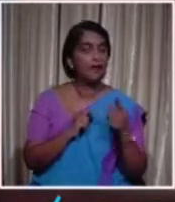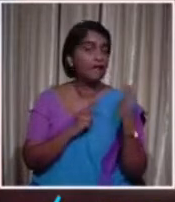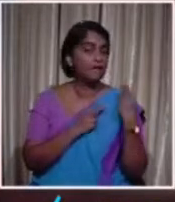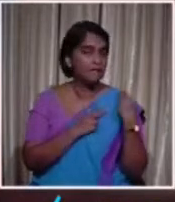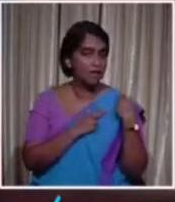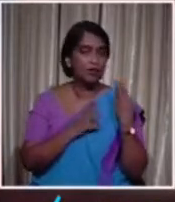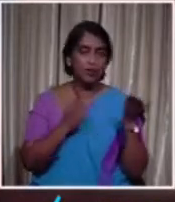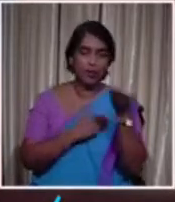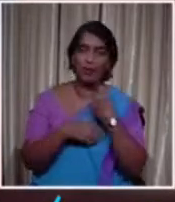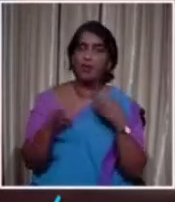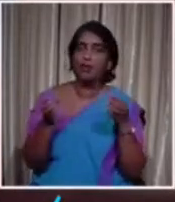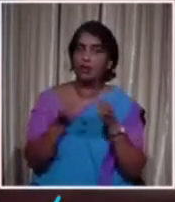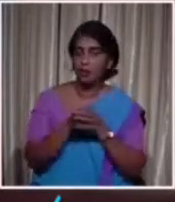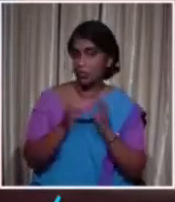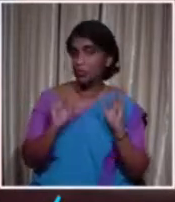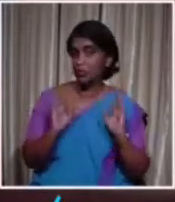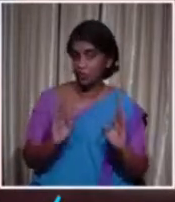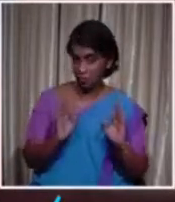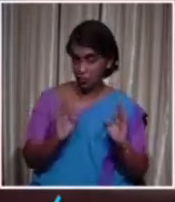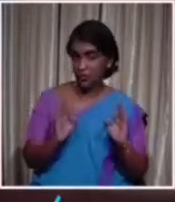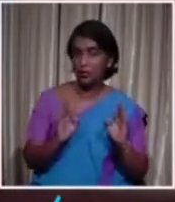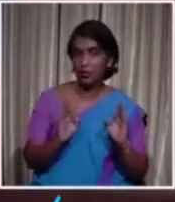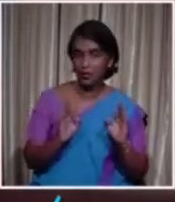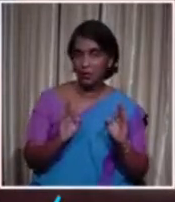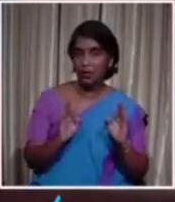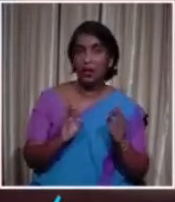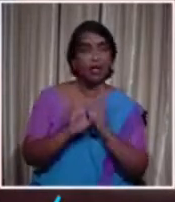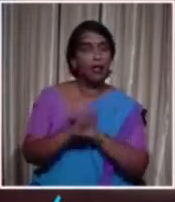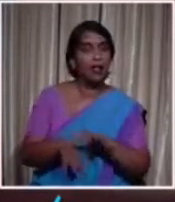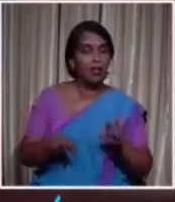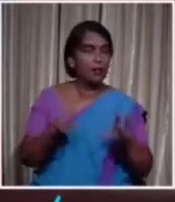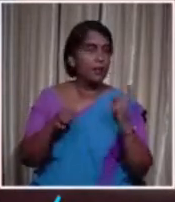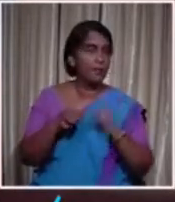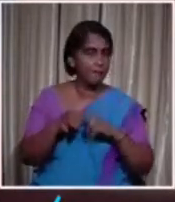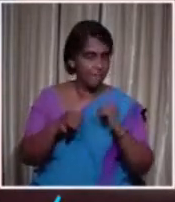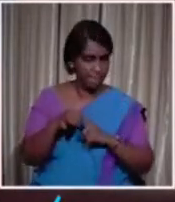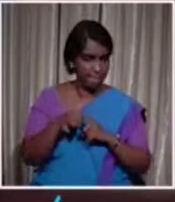करके अंडद्र सूदान दर्वंगे प्रश्न दी